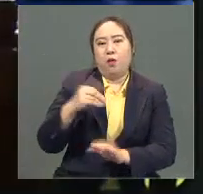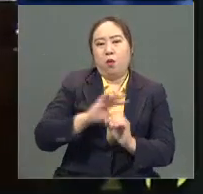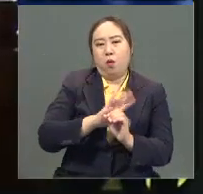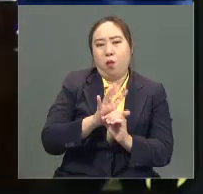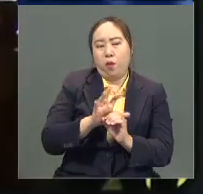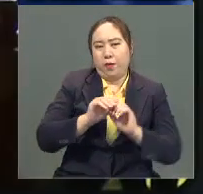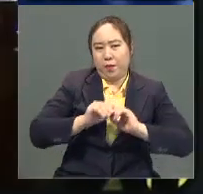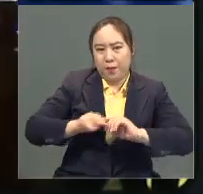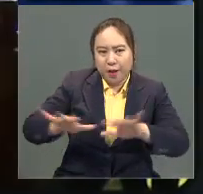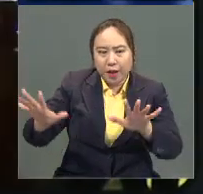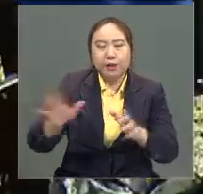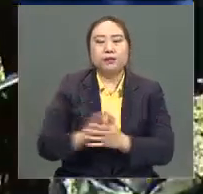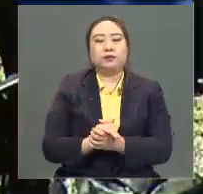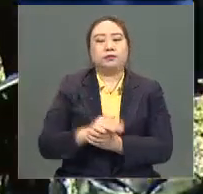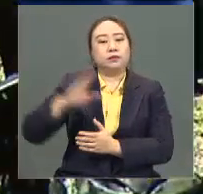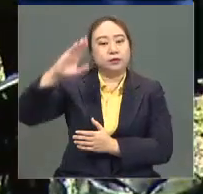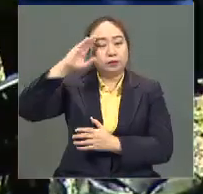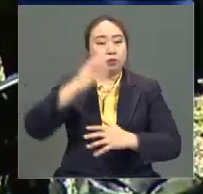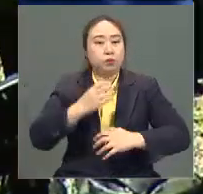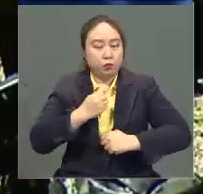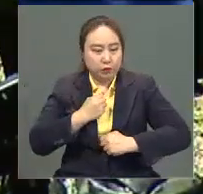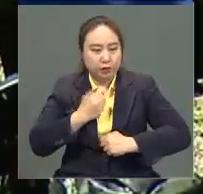กองทัพบกบอกว่าก่อนหน้านี้ในช่วงที่มีการผ้าระบาดไวรัสโคบิ19ทางกองทัพบกได้สั่งทะเลาะเรื่องการฝึกร่วมทั้งหมดเอาไว้เกาะนยกเว้นเพียงบางส่วนที่มีความจำเป็นต้องเดินทางไปฝึกร่วมแต่ขณะนี้กองทัพบกกำลังพิจารณาให้ชะลอการฝึกร่วมผสมทั้งหมดเพราะต้องยอมรับว่ายังไม่มีความปลอดภัยแต่เมื่อทหารเราติดเชื้อกลับมาแล้วก็ต้องยอมรับสภาพว่าเป็นเรื่องของข้อเท็จจริงว่าอะไรต่างๆก็ยังไม่มีความสมบูรณ์ในการป้องกันนะคะเมื่อถามว่าทหารชุดนี้จะต้องเดินทางไปเข้ารับการตรวจสอบและประเมินผลการฝึกที่รัฐหลุยเซียน่าประเทศสหรัฐอเมริกาในช่วงเดือนกันยายนถึงตุลาคมนี้หรือไม่พลเอกณัฐพล